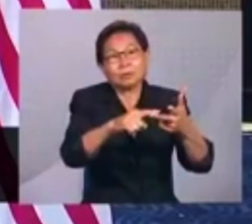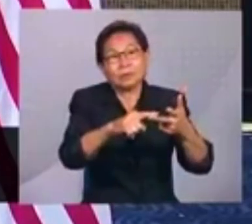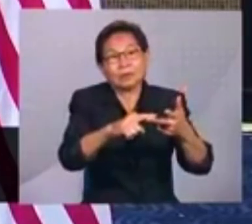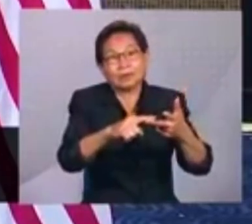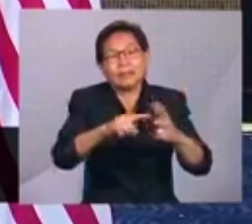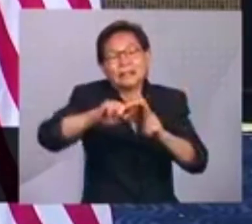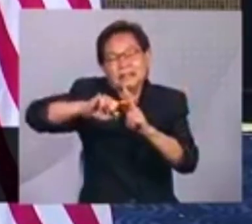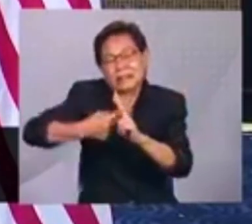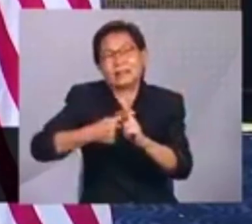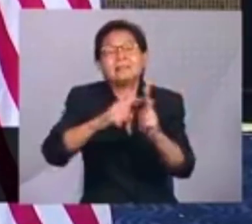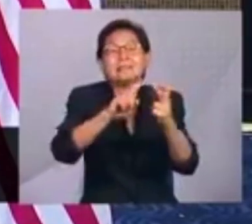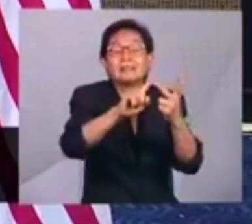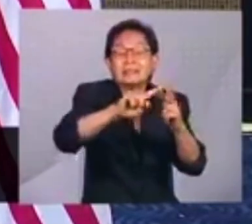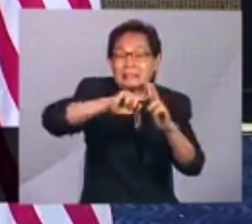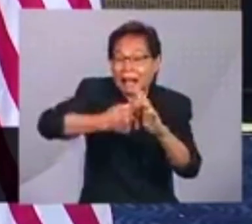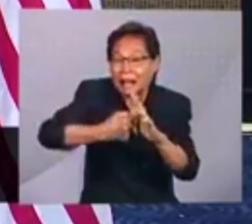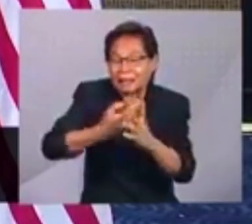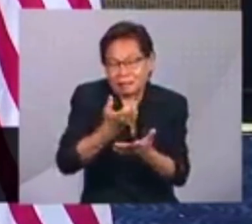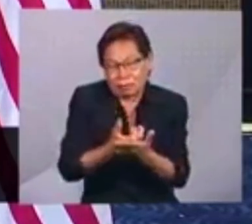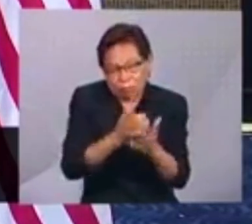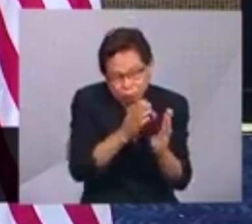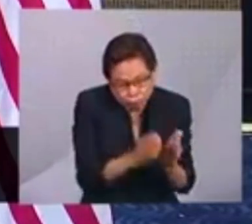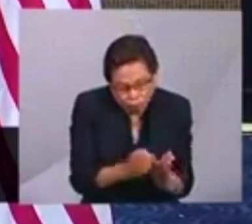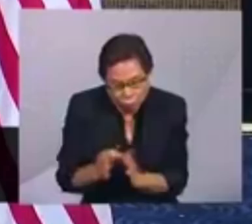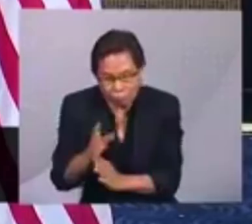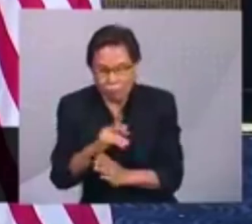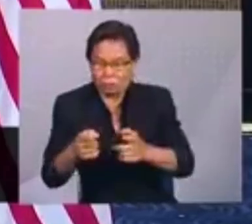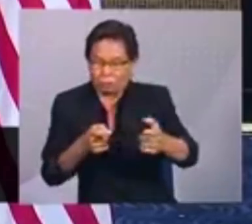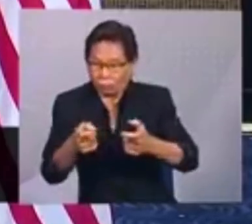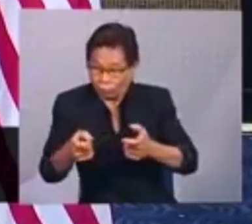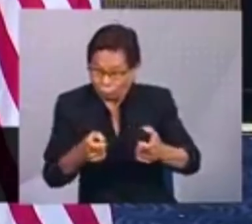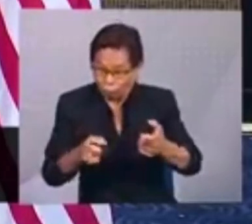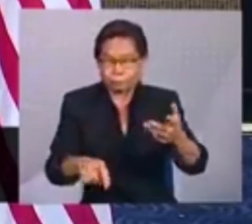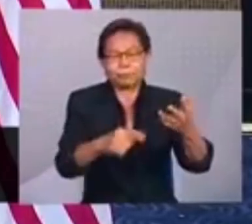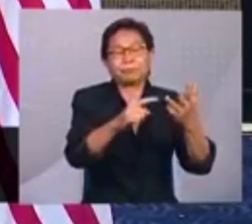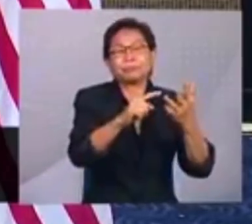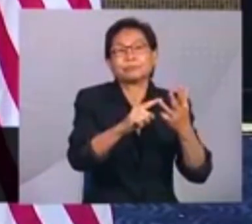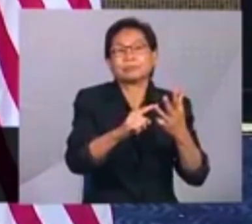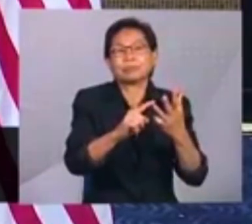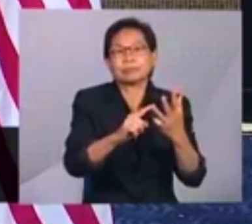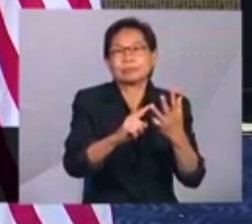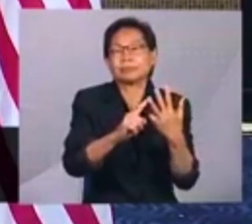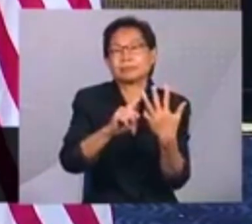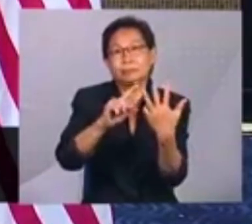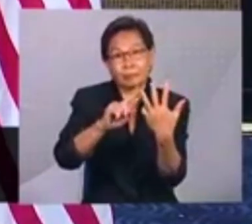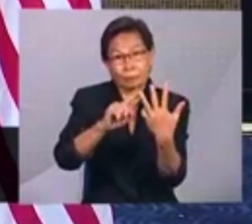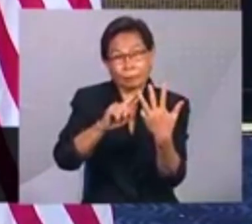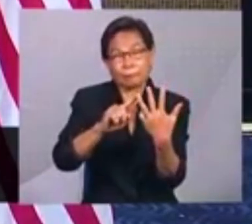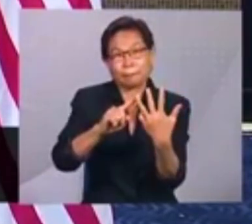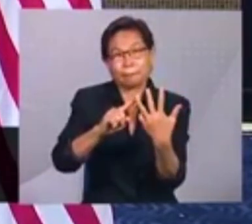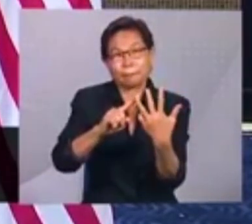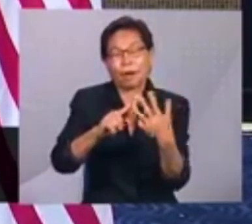atau restati chorme secara teratur dan terkawal Hai keempat